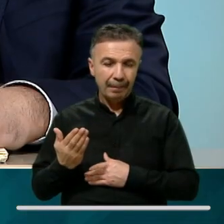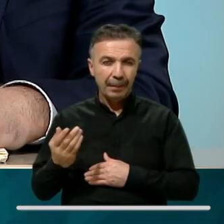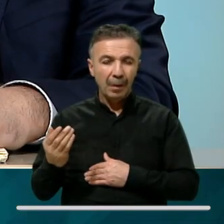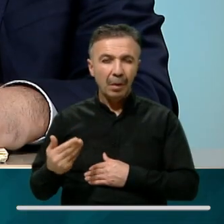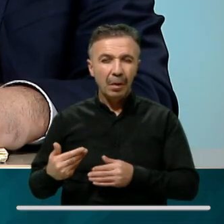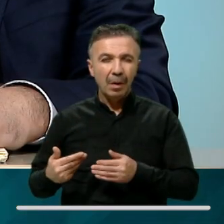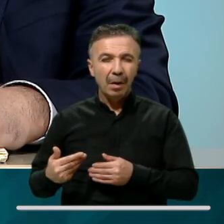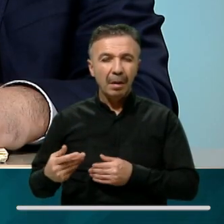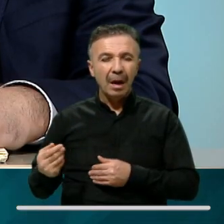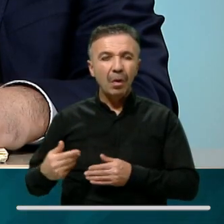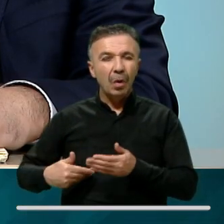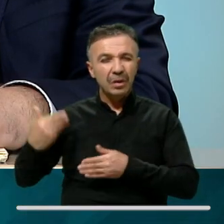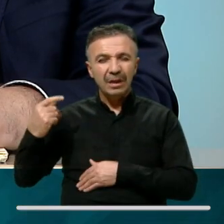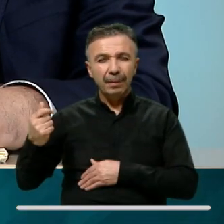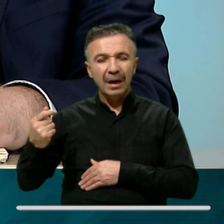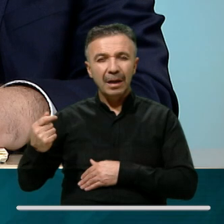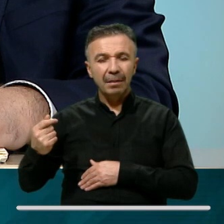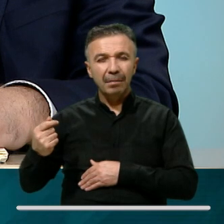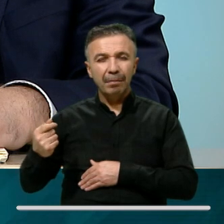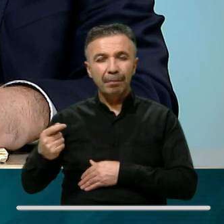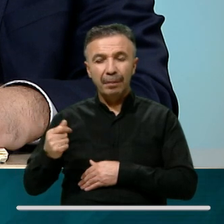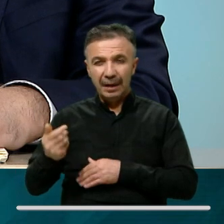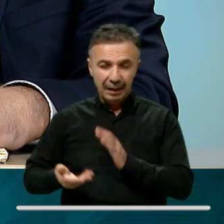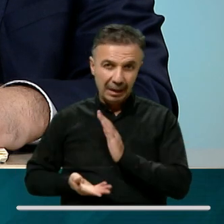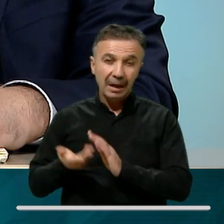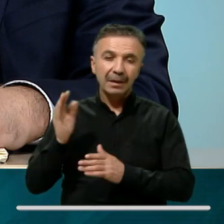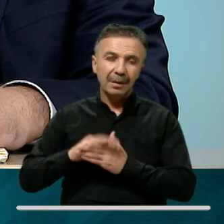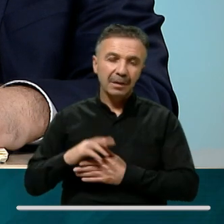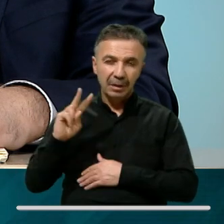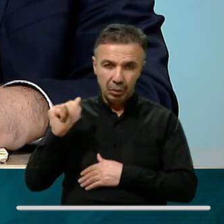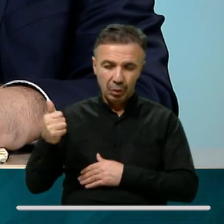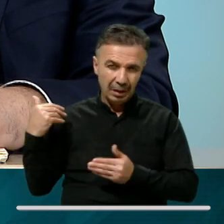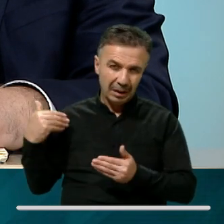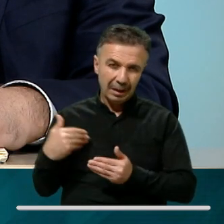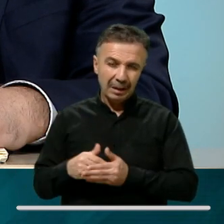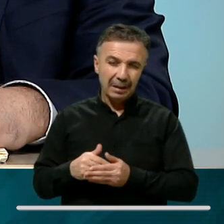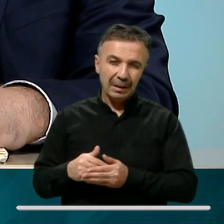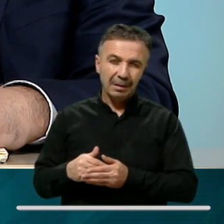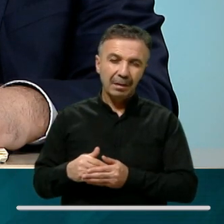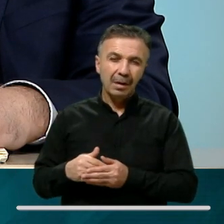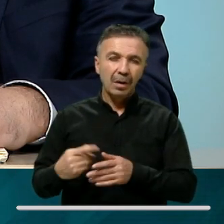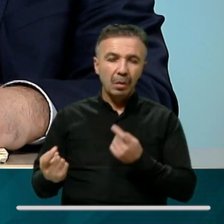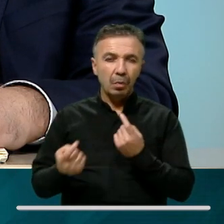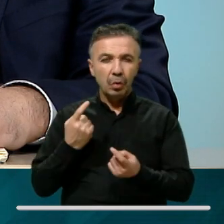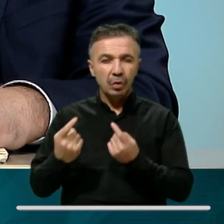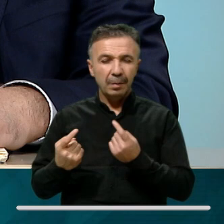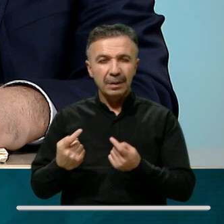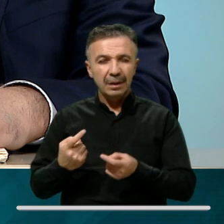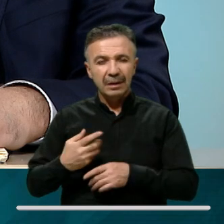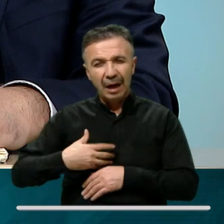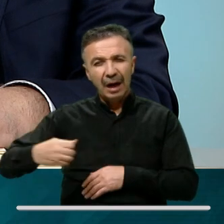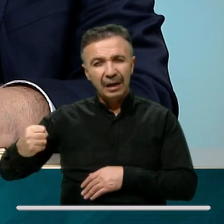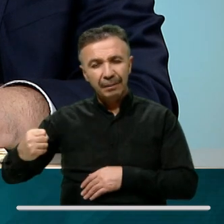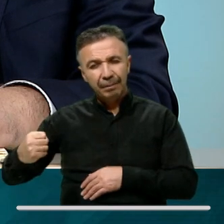kapuramı yükseltmeyecekseniz iki güne kadar da getirip mahsulümü almazsanız